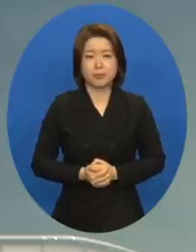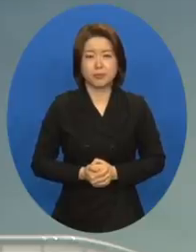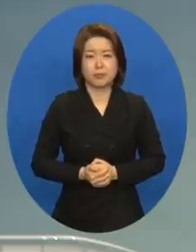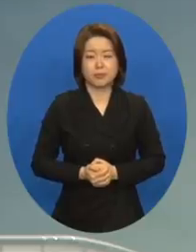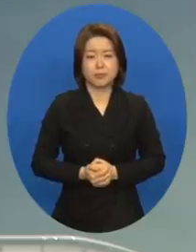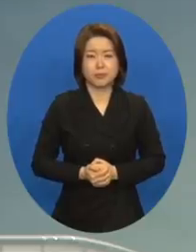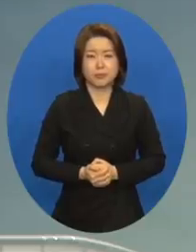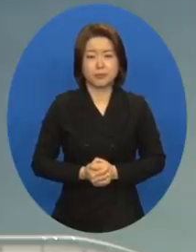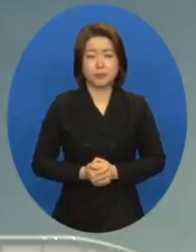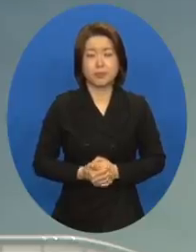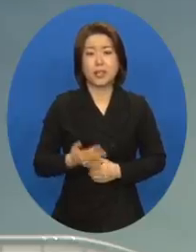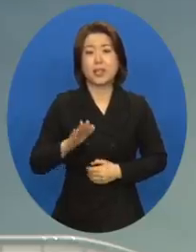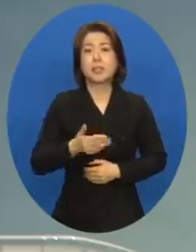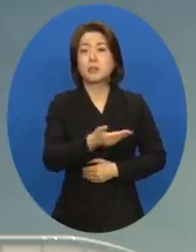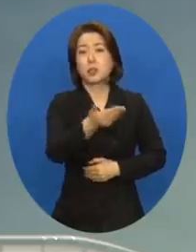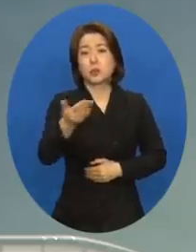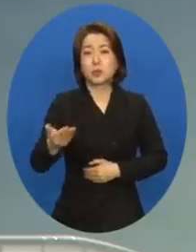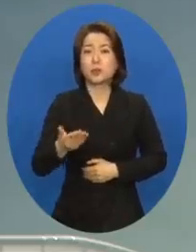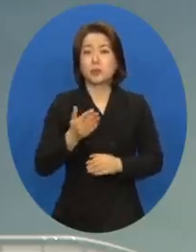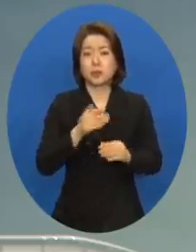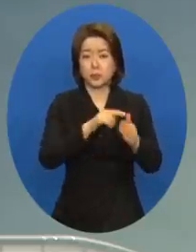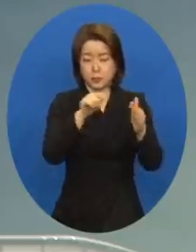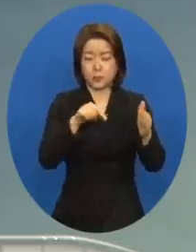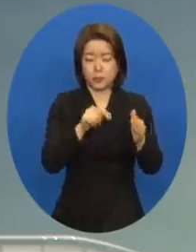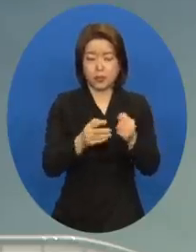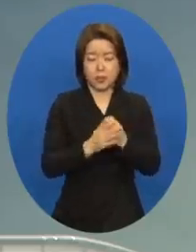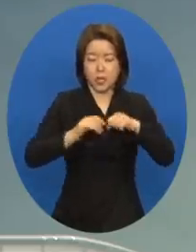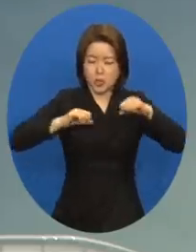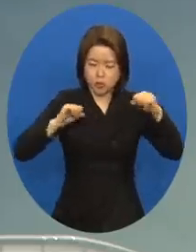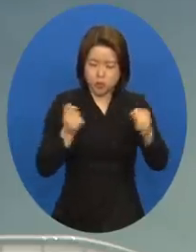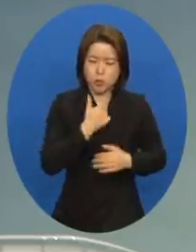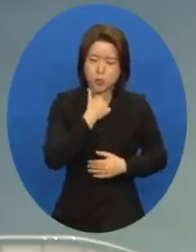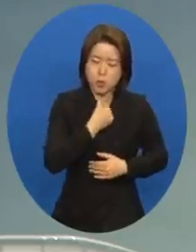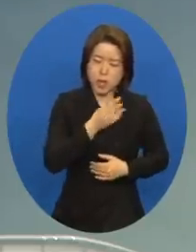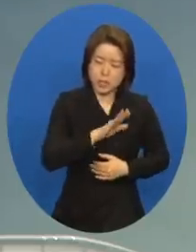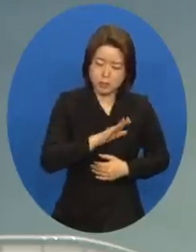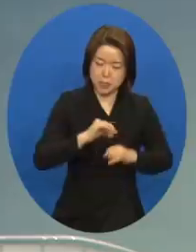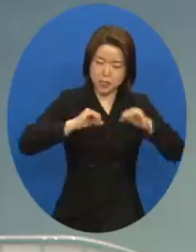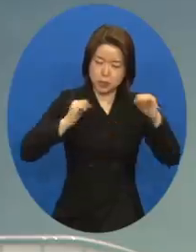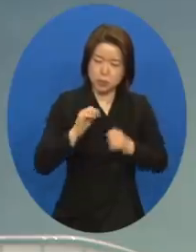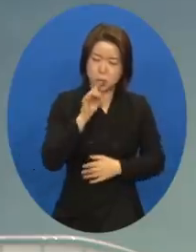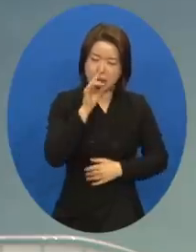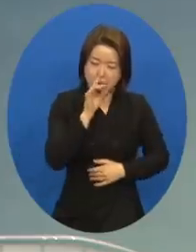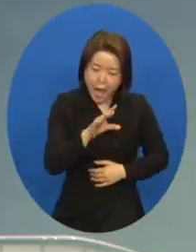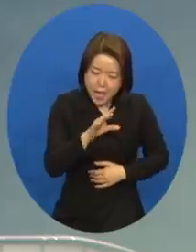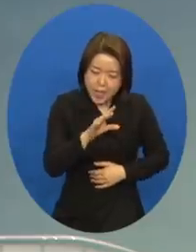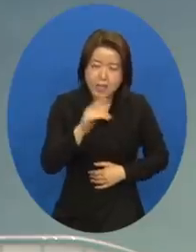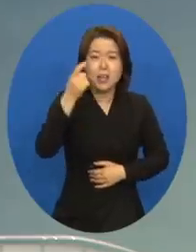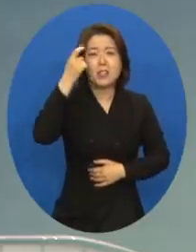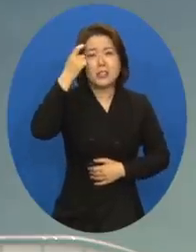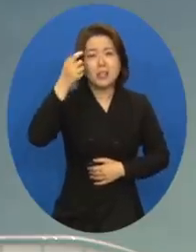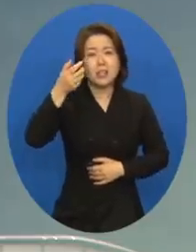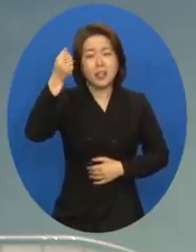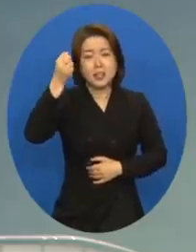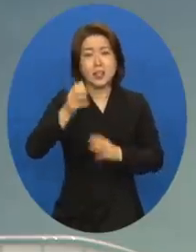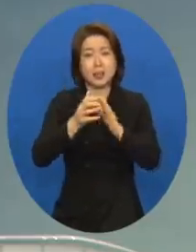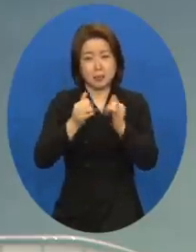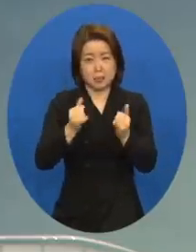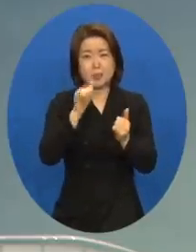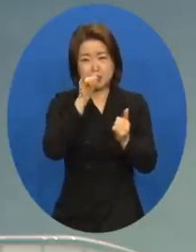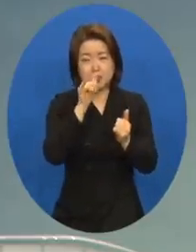그러나 여러분 중에는 순종하고 싶어도 순종이 안 된다고 생각하는 분들이 있으실 겁니다.